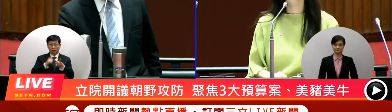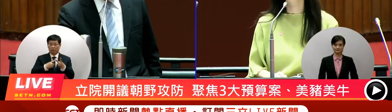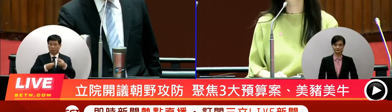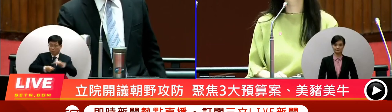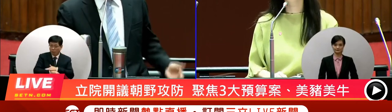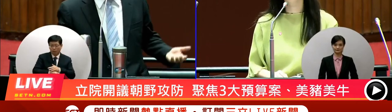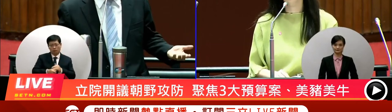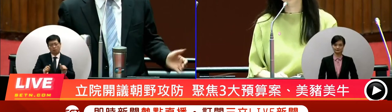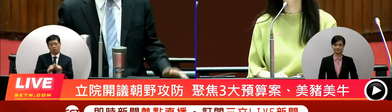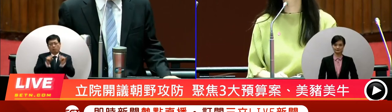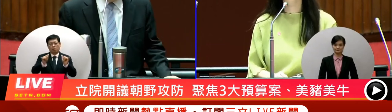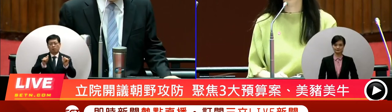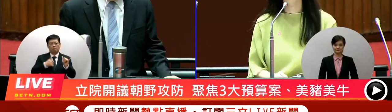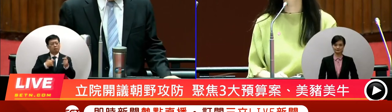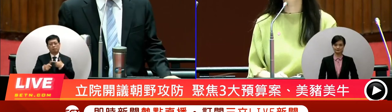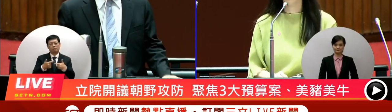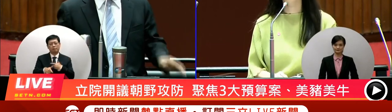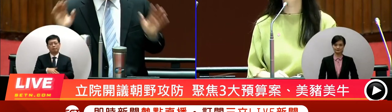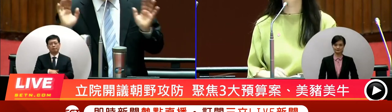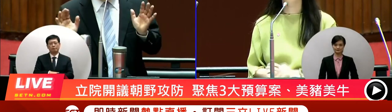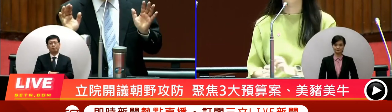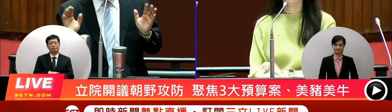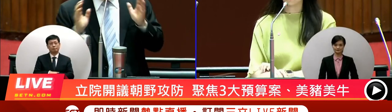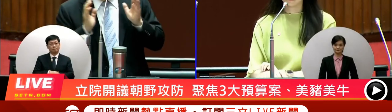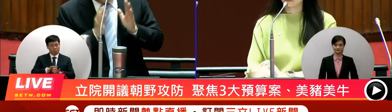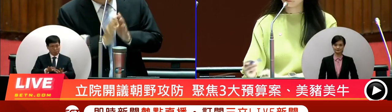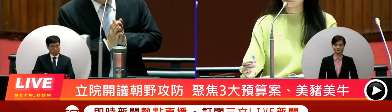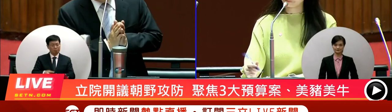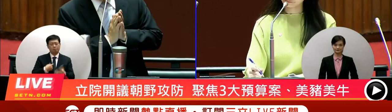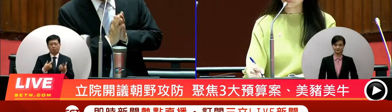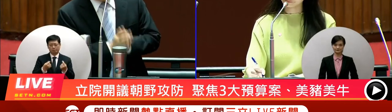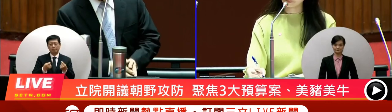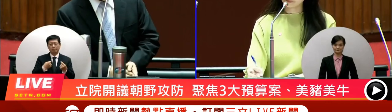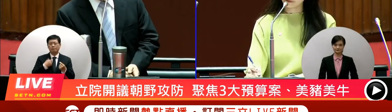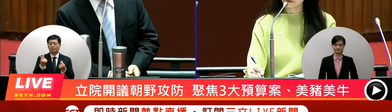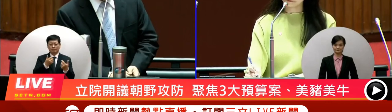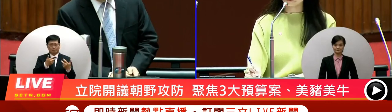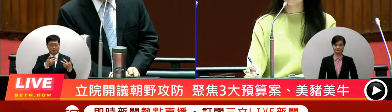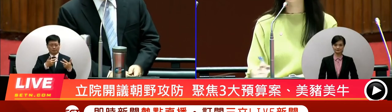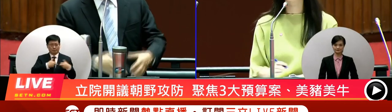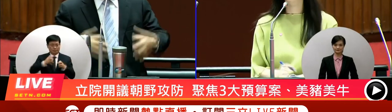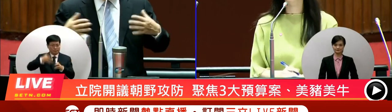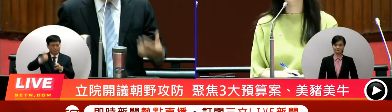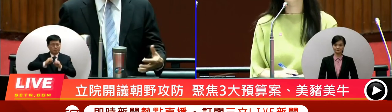入，我们这讲得通吗？所以我们如蔡总统所说，